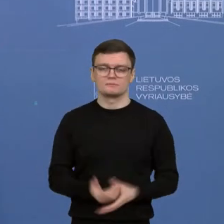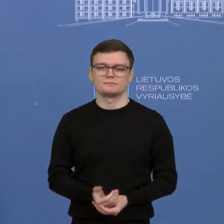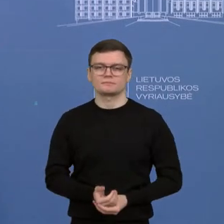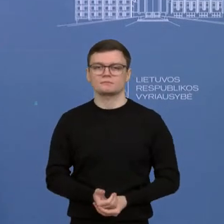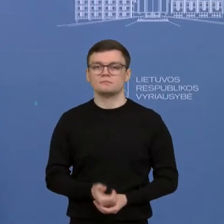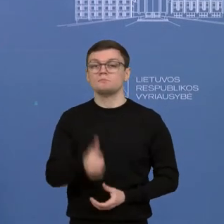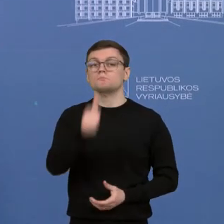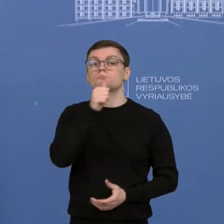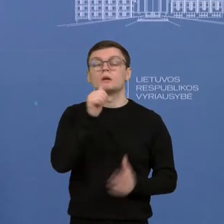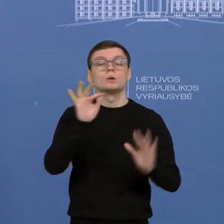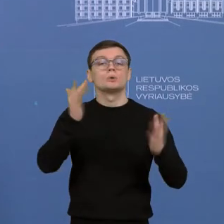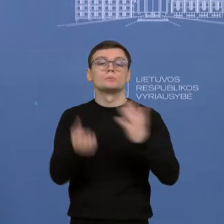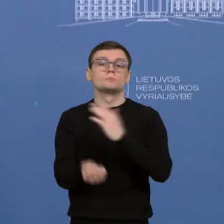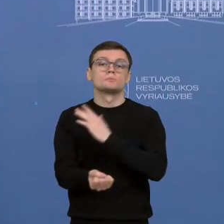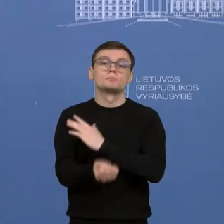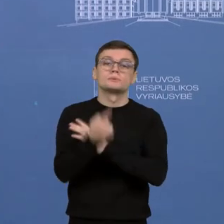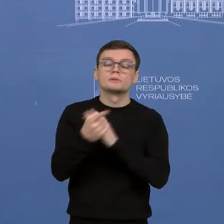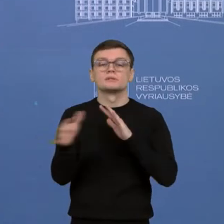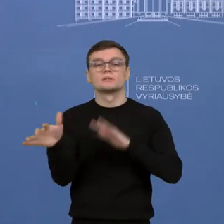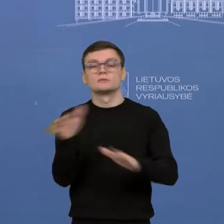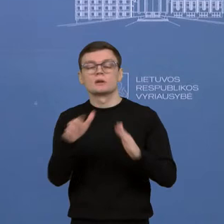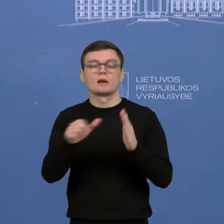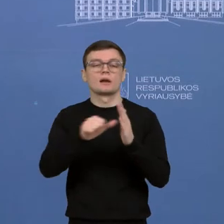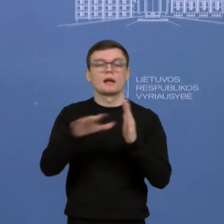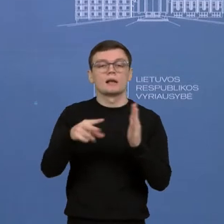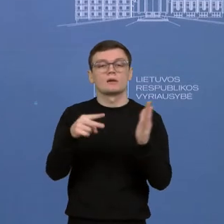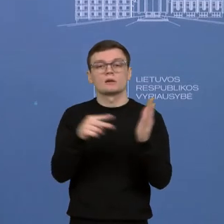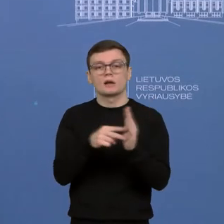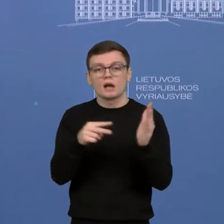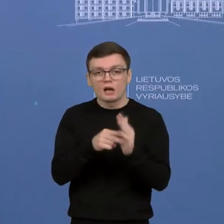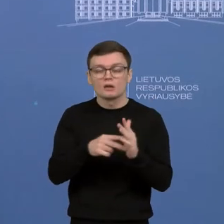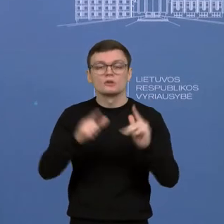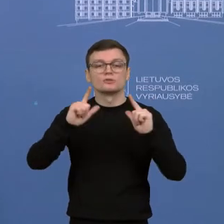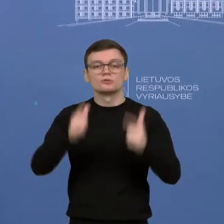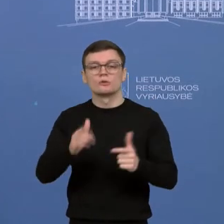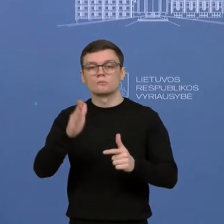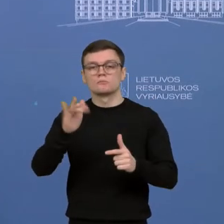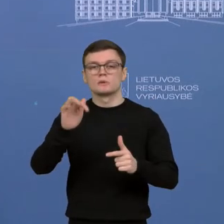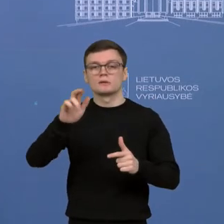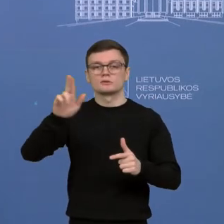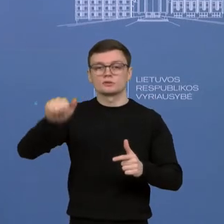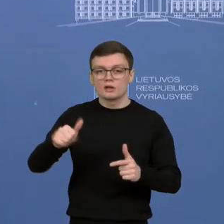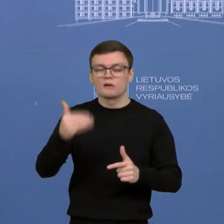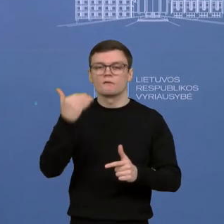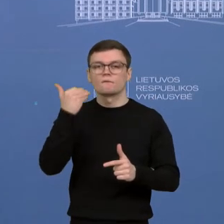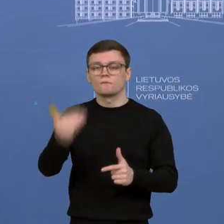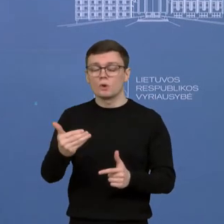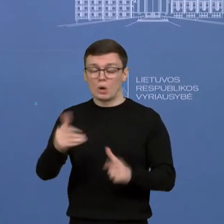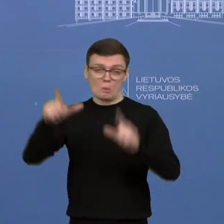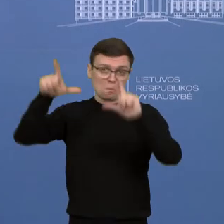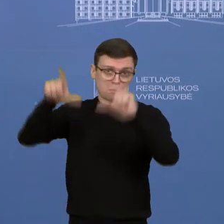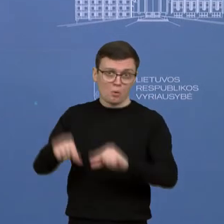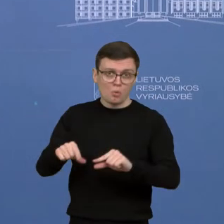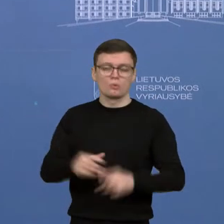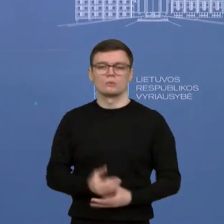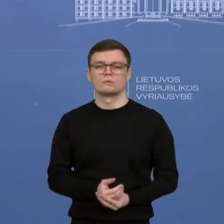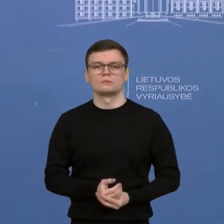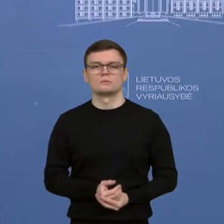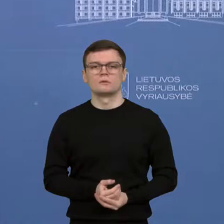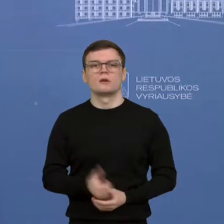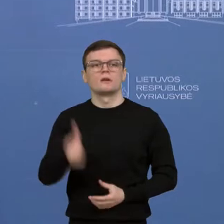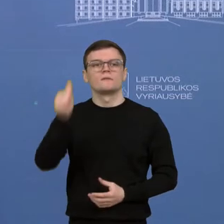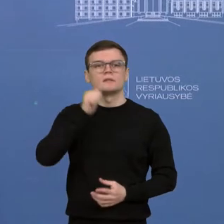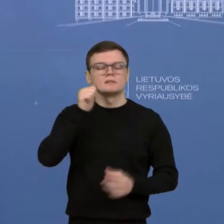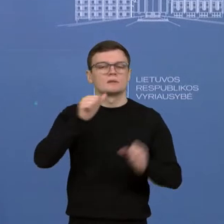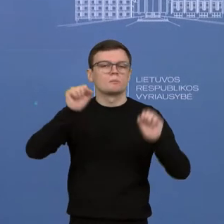tarkim, atsitiktų toks stebuklas, kad elektros energijos kainos biržose nukristų drastiškai, tai tokiu atveju visada